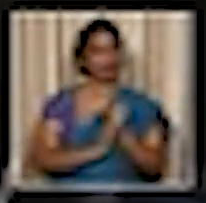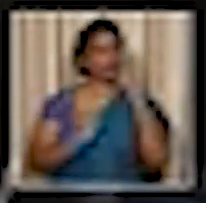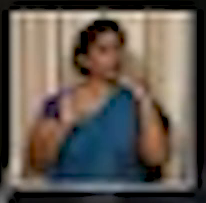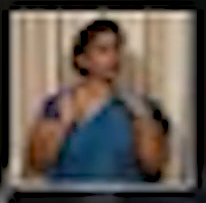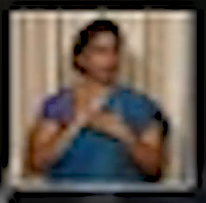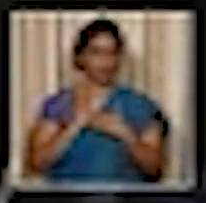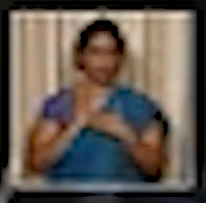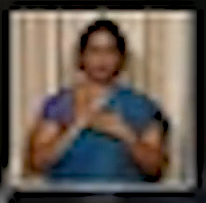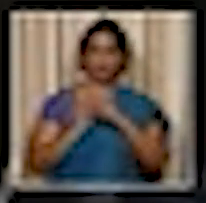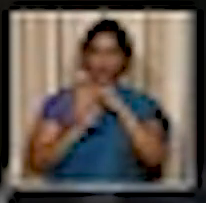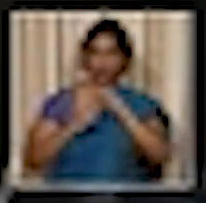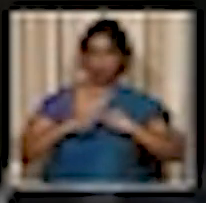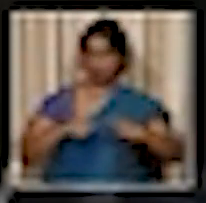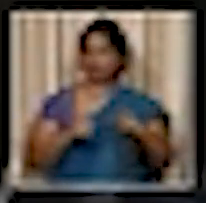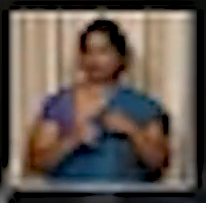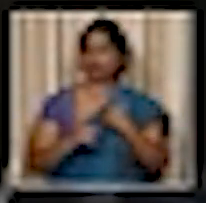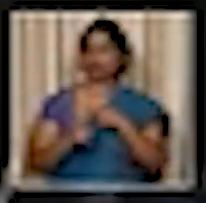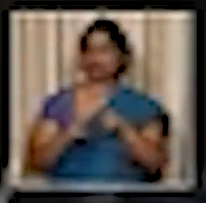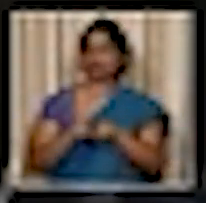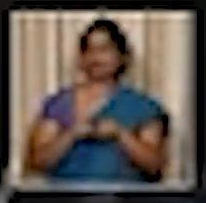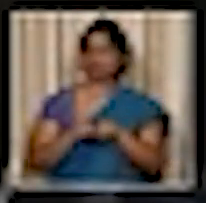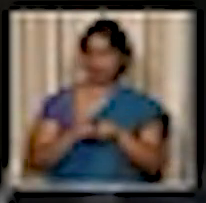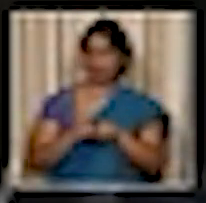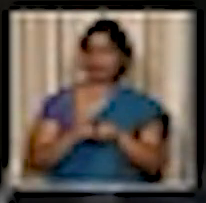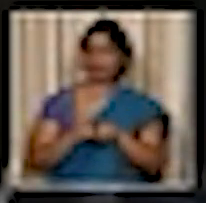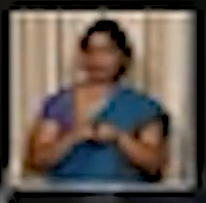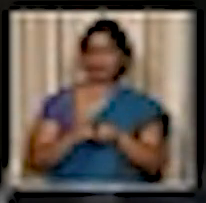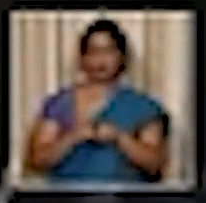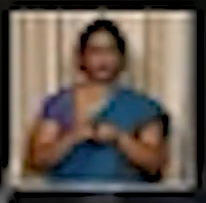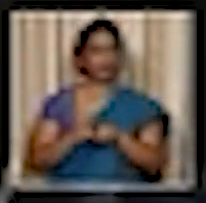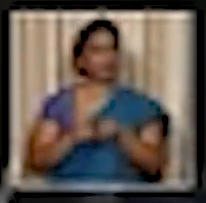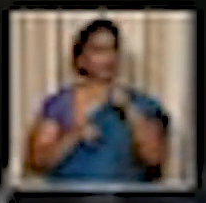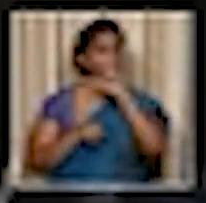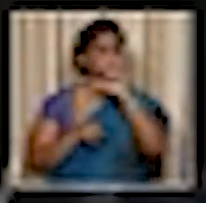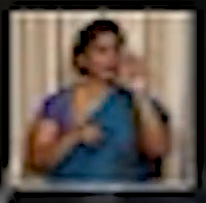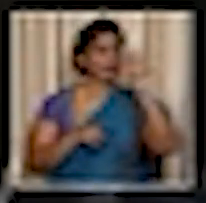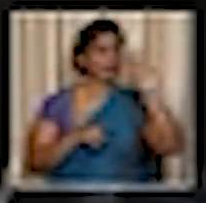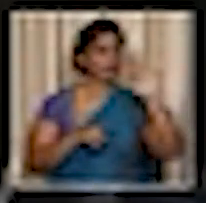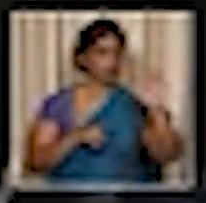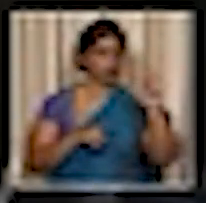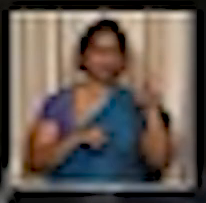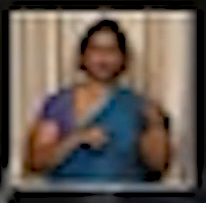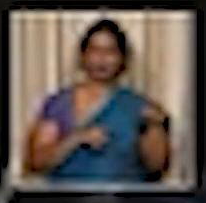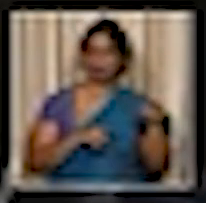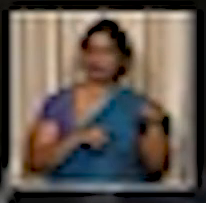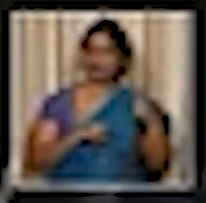සම්බන්ධ නඩු තීන්දුවන ස්ටොක්ඩේල් vs හැන්සාට් 1839, පෙපර් vs